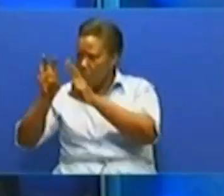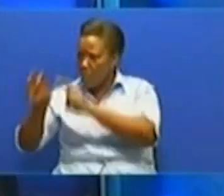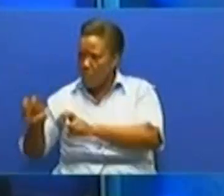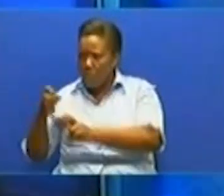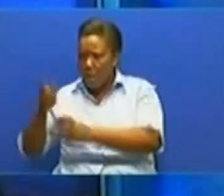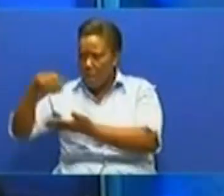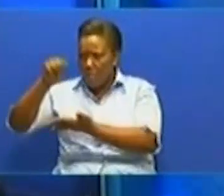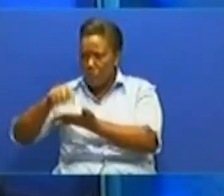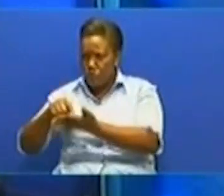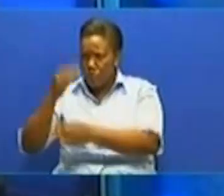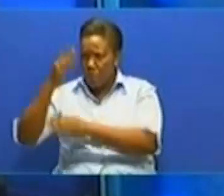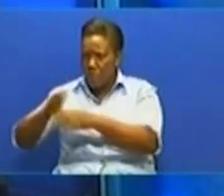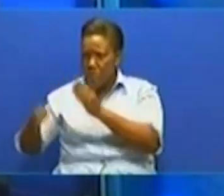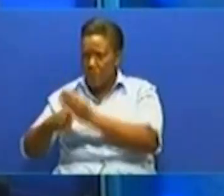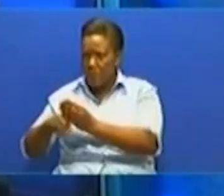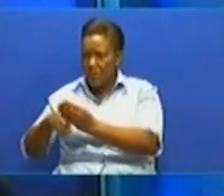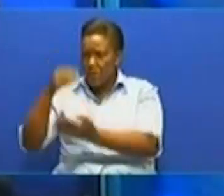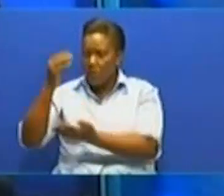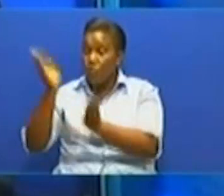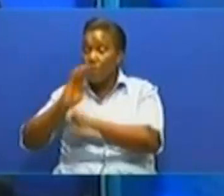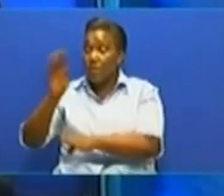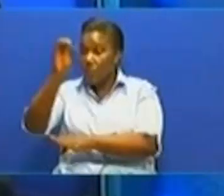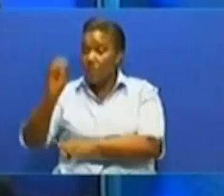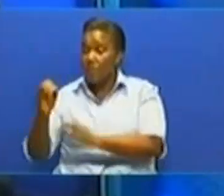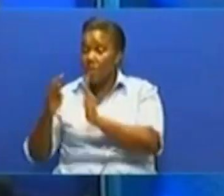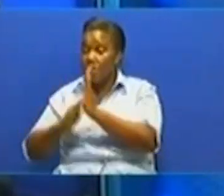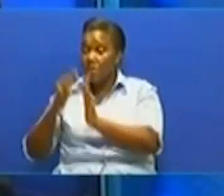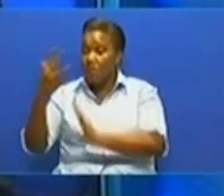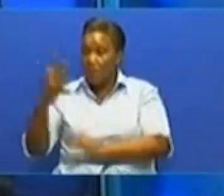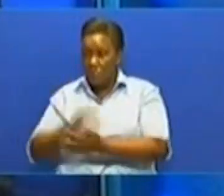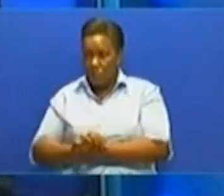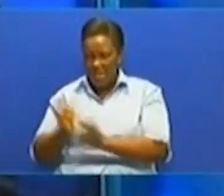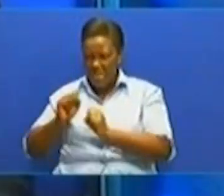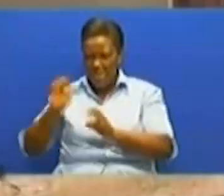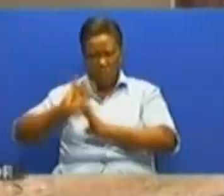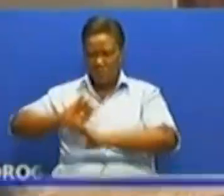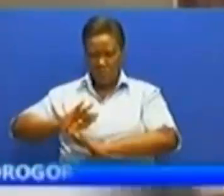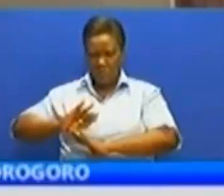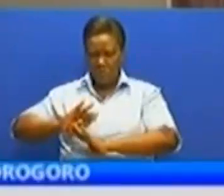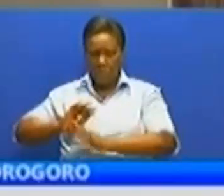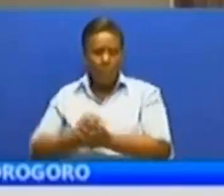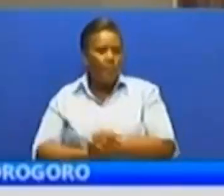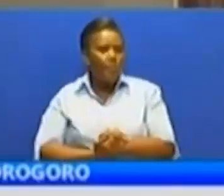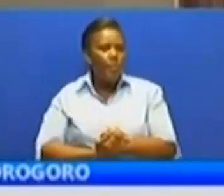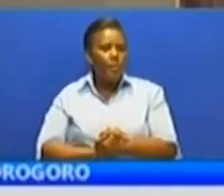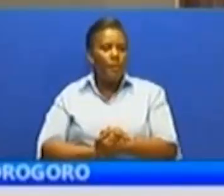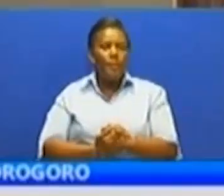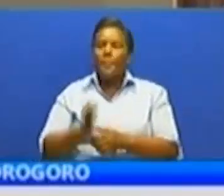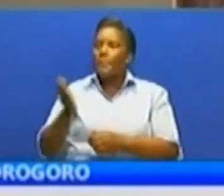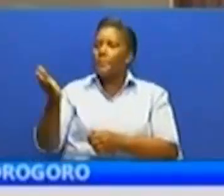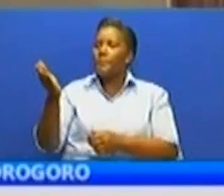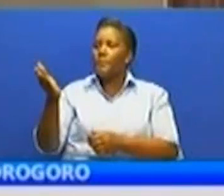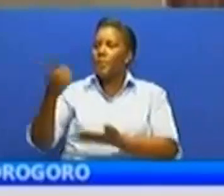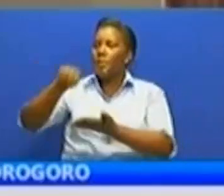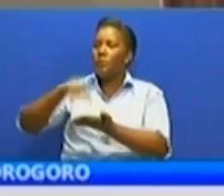kwa 95%. Praxeda Mtani anatujuza. Jengo hili ni moja ya majengo katika kituo cha afya